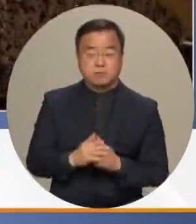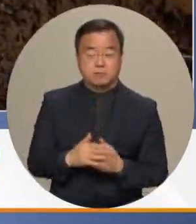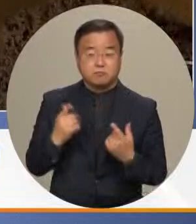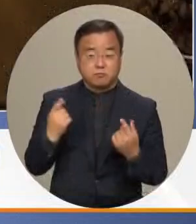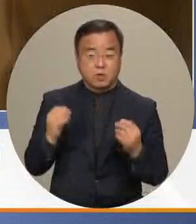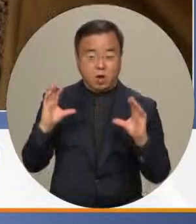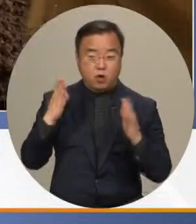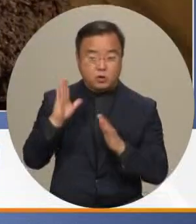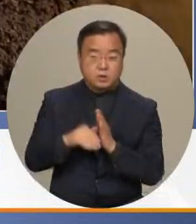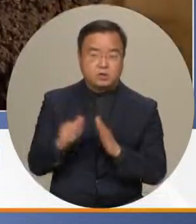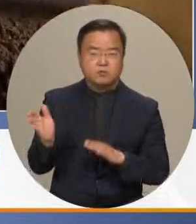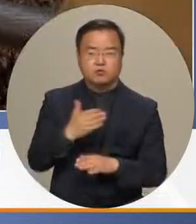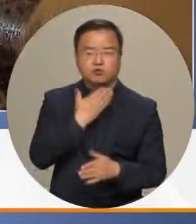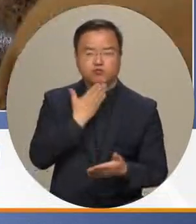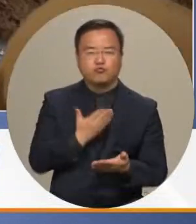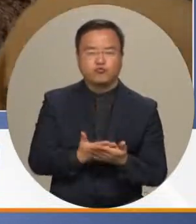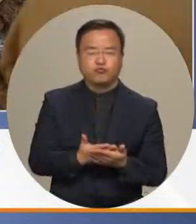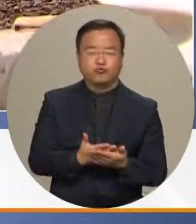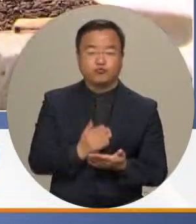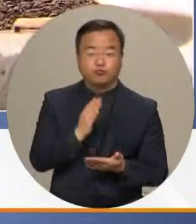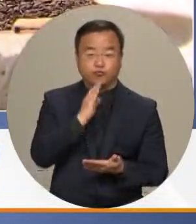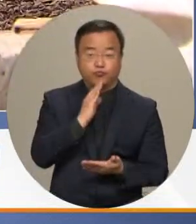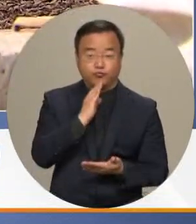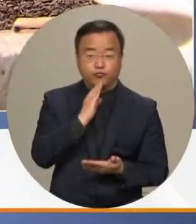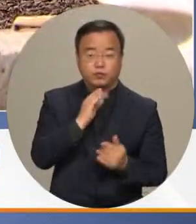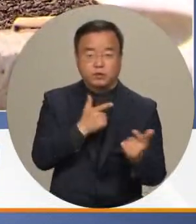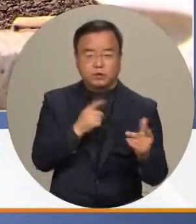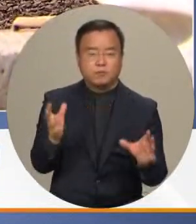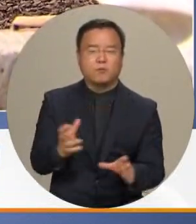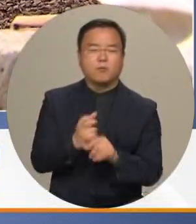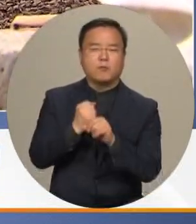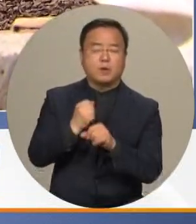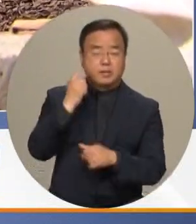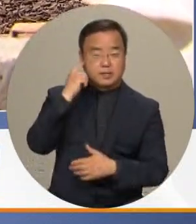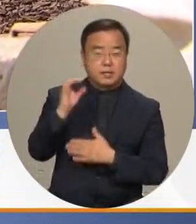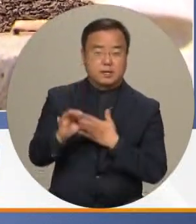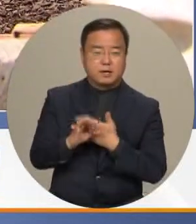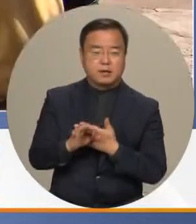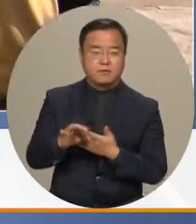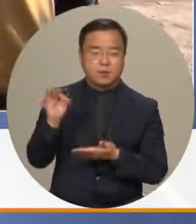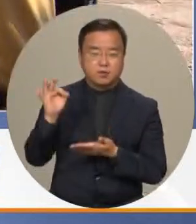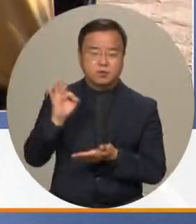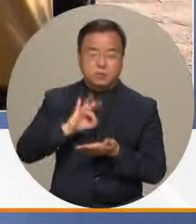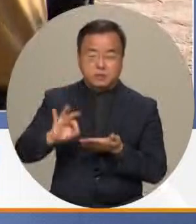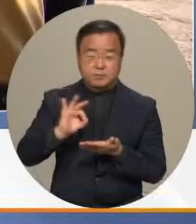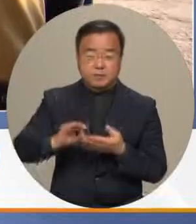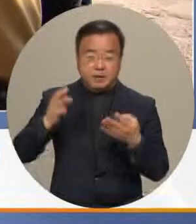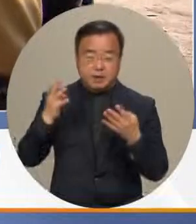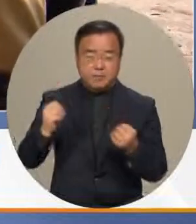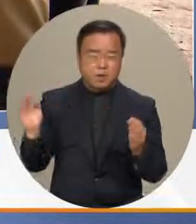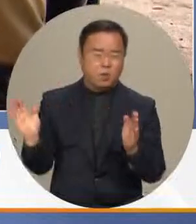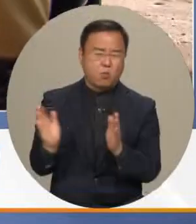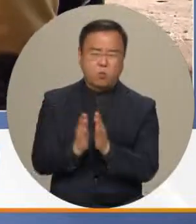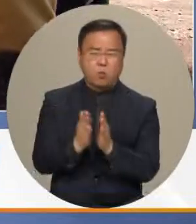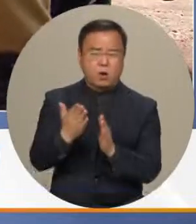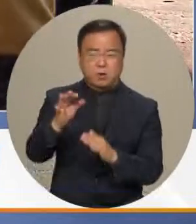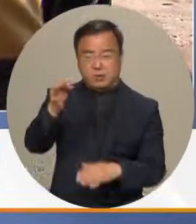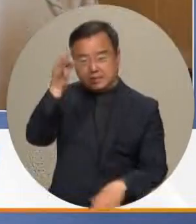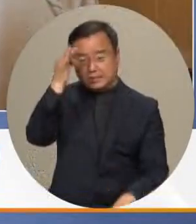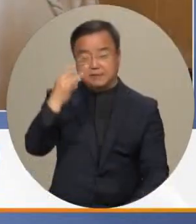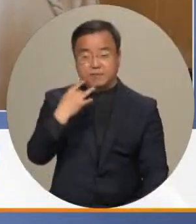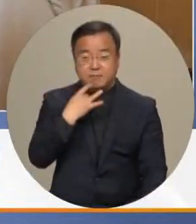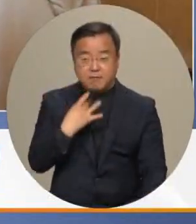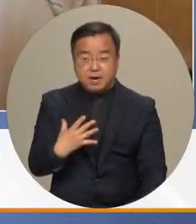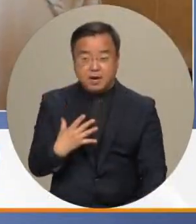이런 것들이 참 중요하다고 생각하는데요 저는 이런 점들을 미루어 보았을 때 많은 비용을 드린 화려한 기술만이 미래교육은 아니라고